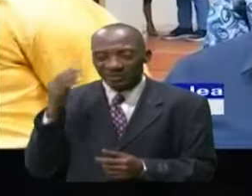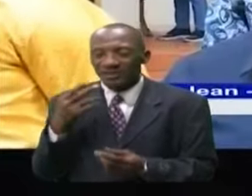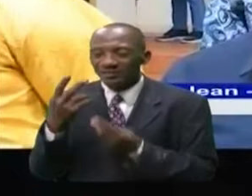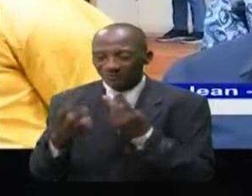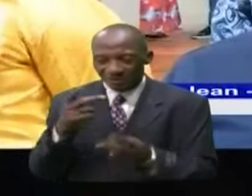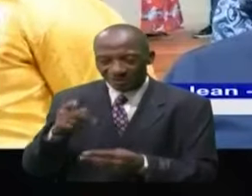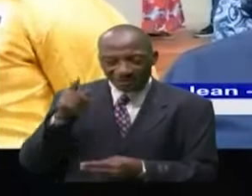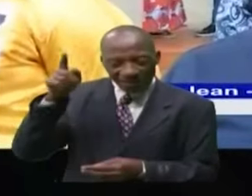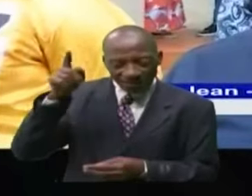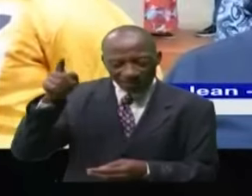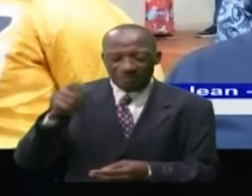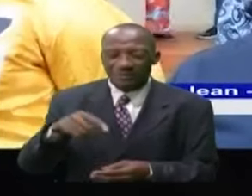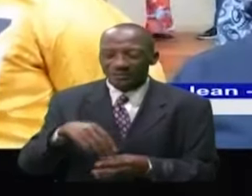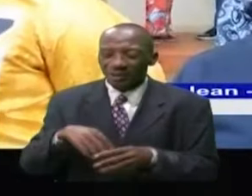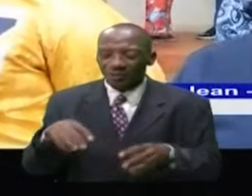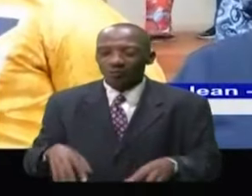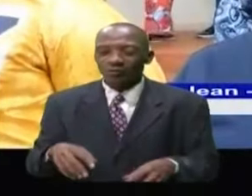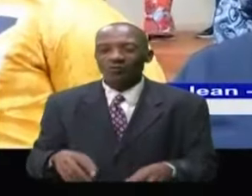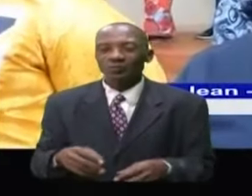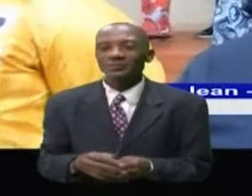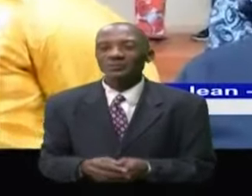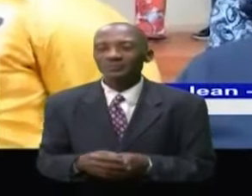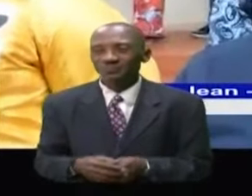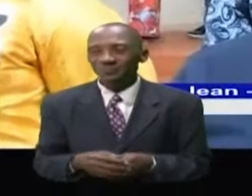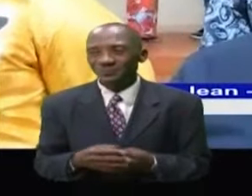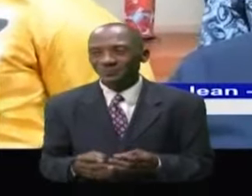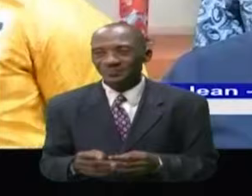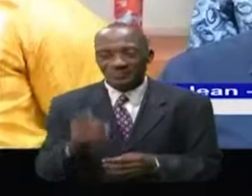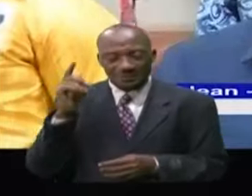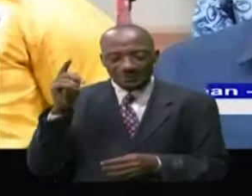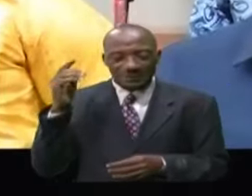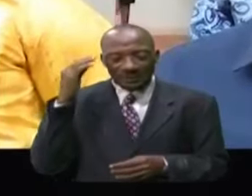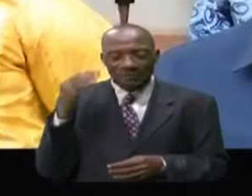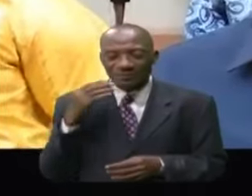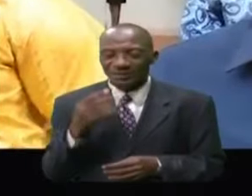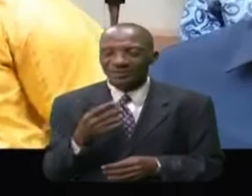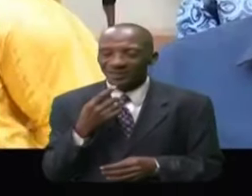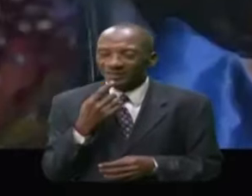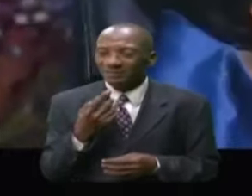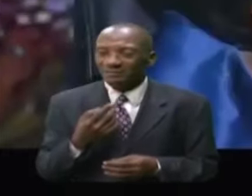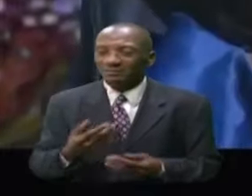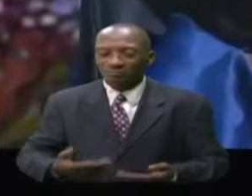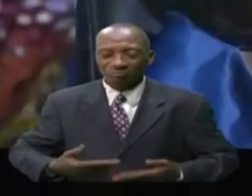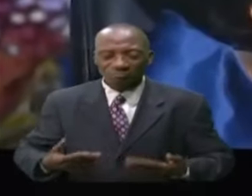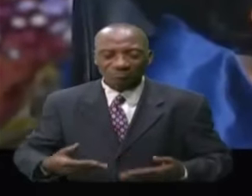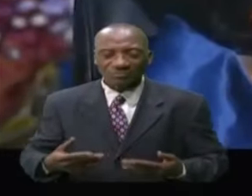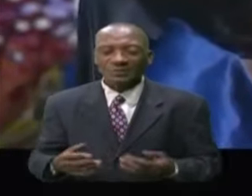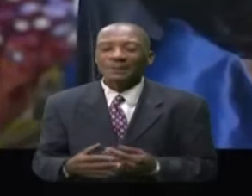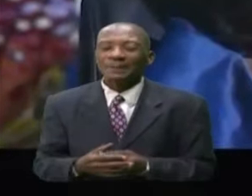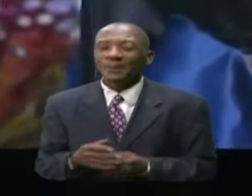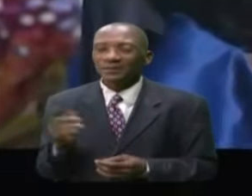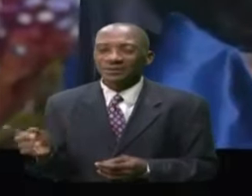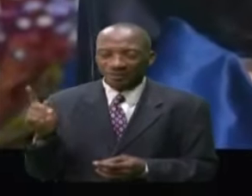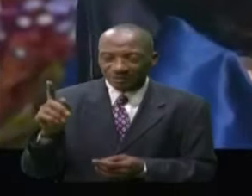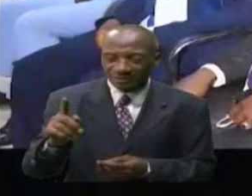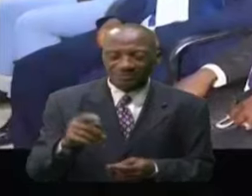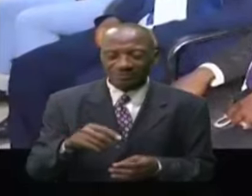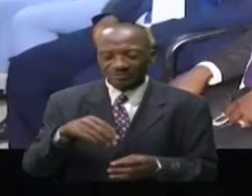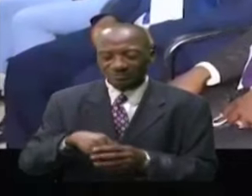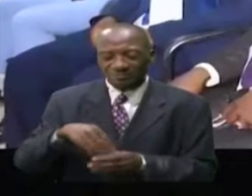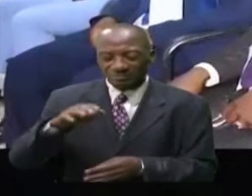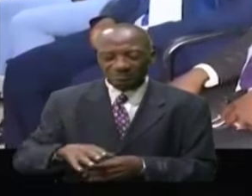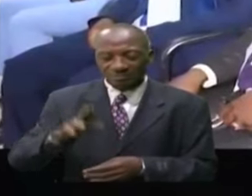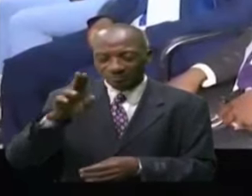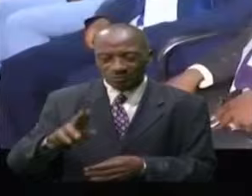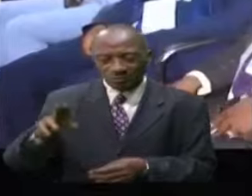Les difficultés se sont relevées principalement de nature des infrastructures, avec une demande d'appuyer tous les programmes